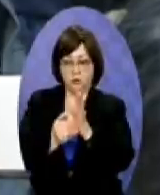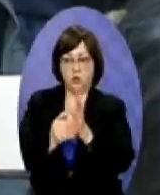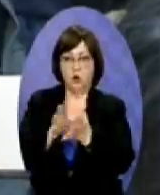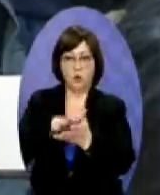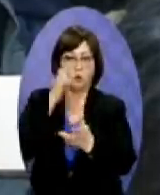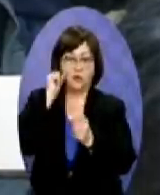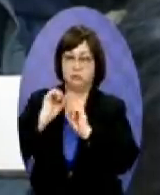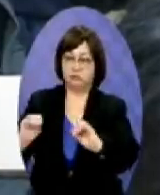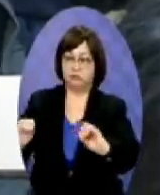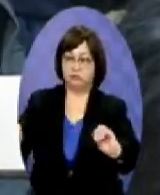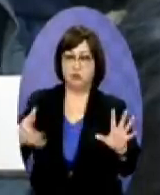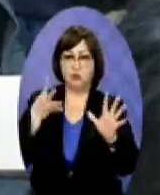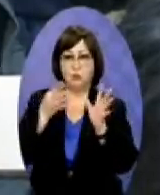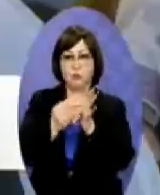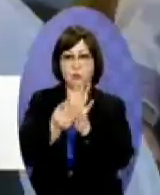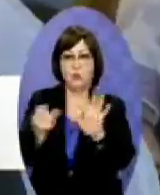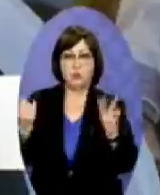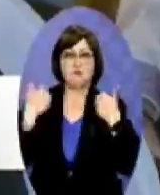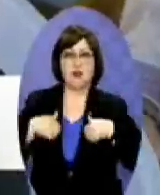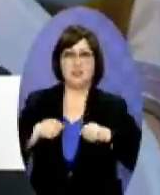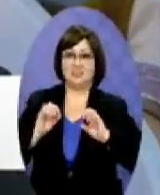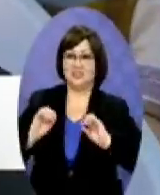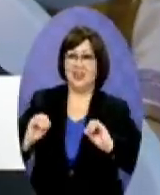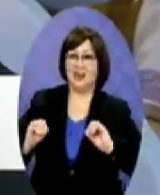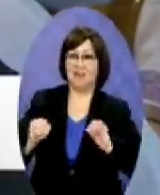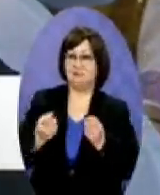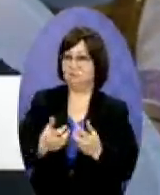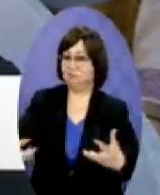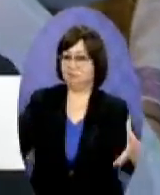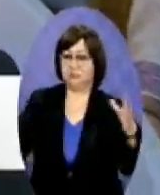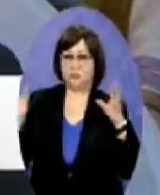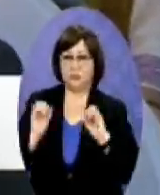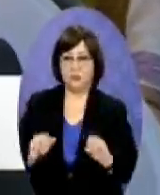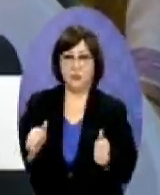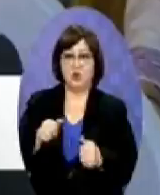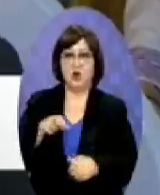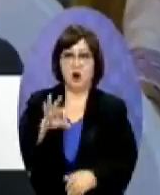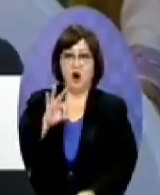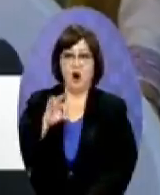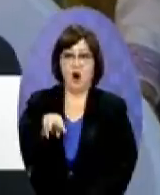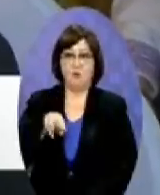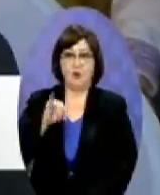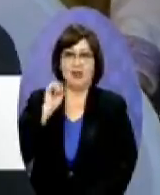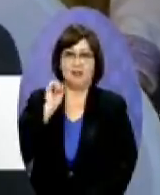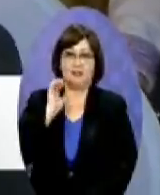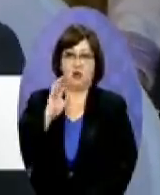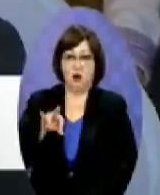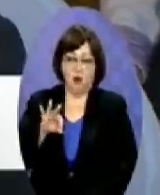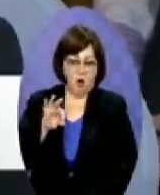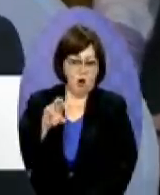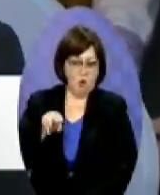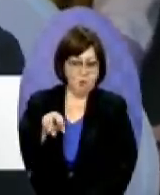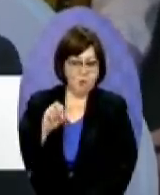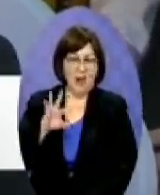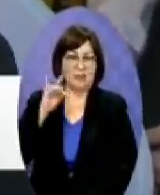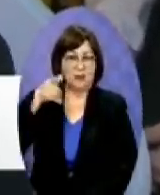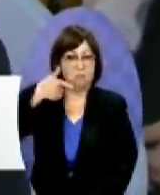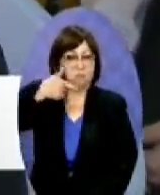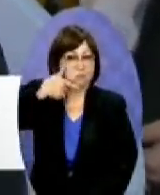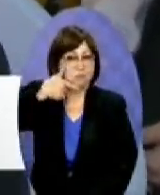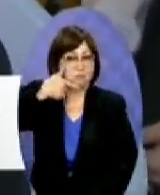багш ажилтан ажиллаж байна. Би өөрөө энэ сургуулийг оператив мэргэжлээр төгсөөд, тэгээд энэ анги руу шууд эсэлж орсон